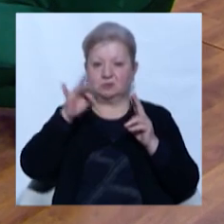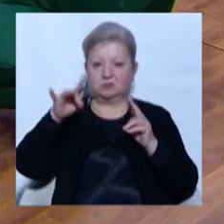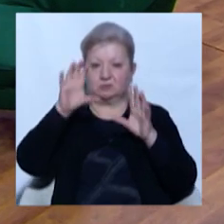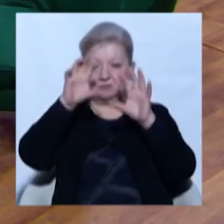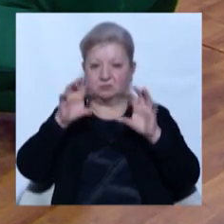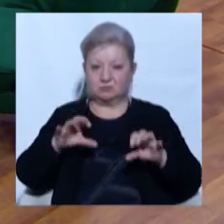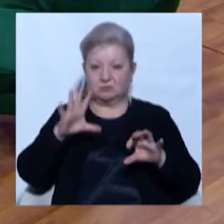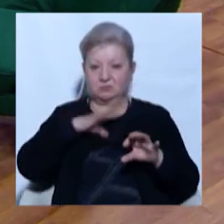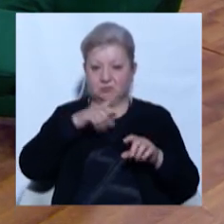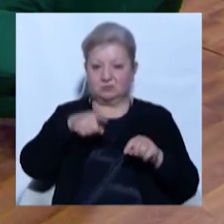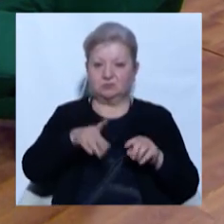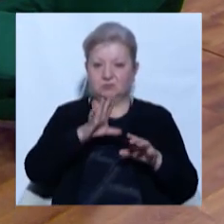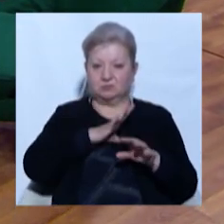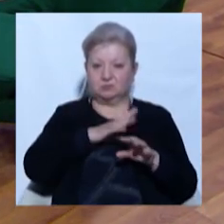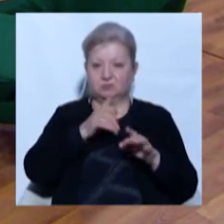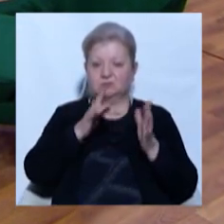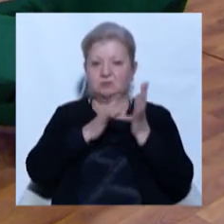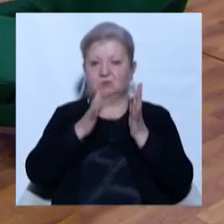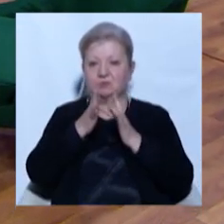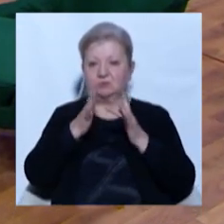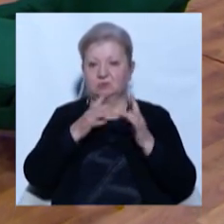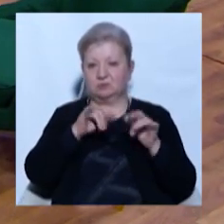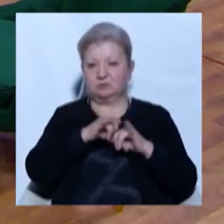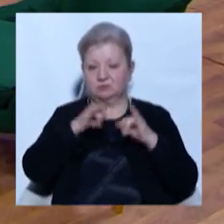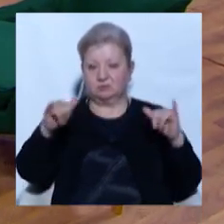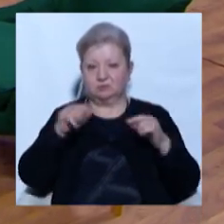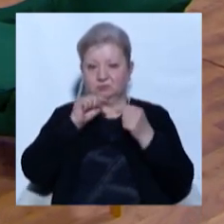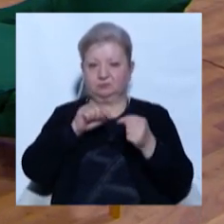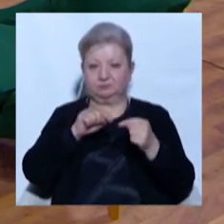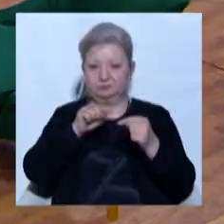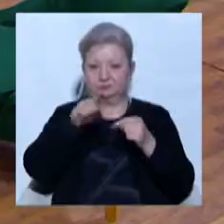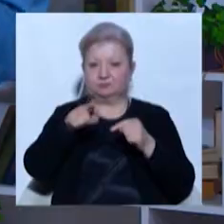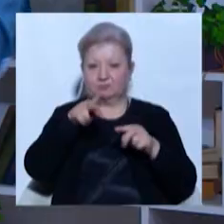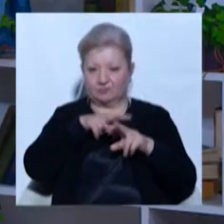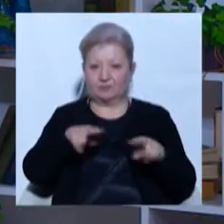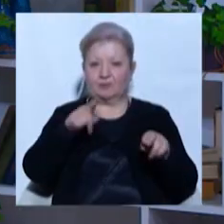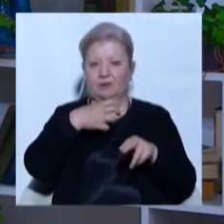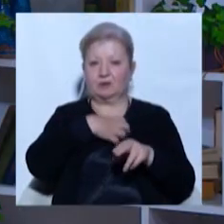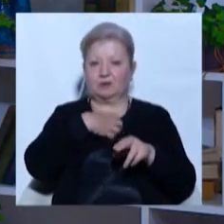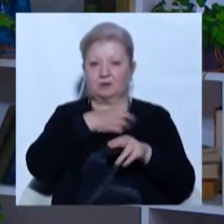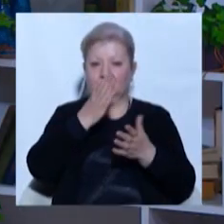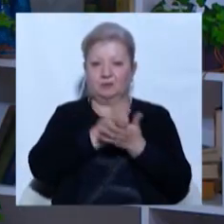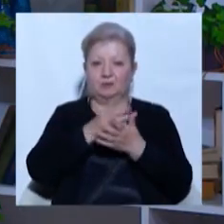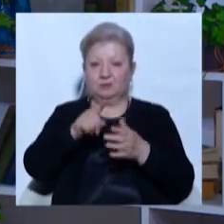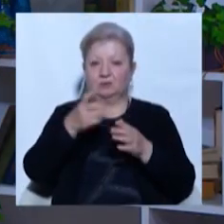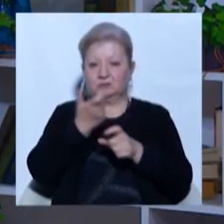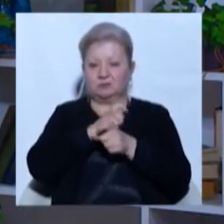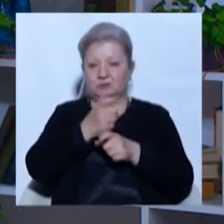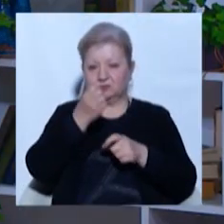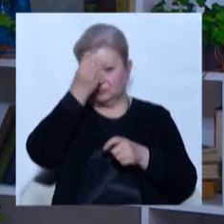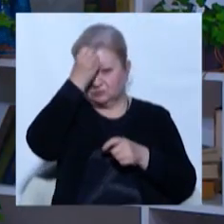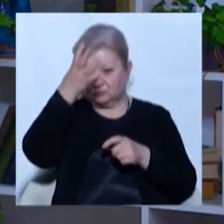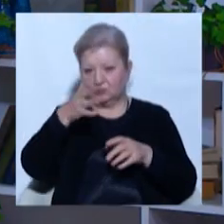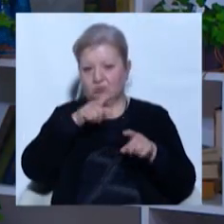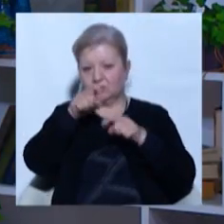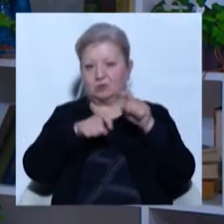ამ ცეცხლთაყვანის ცემელების რელიგიის გამავრცელებლების წინააღმდეგ. Და აქაც ძალიან მნიშვნელოვანი და ჭკვიანური ნაბიჯი გადადგა